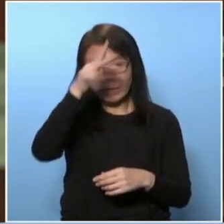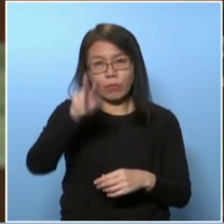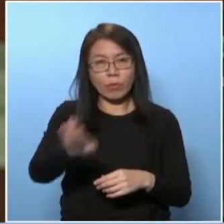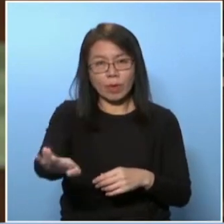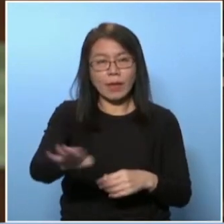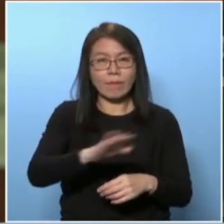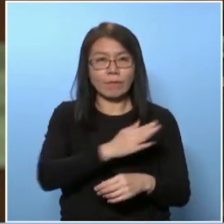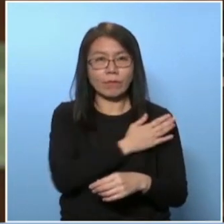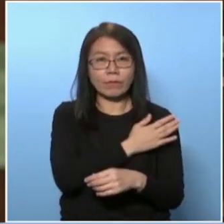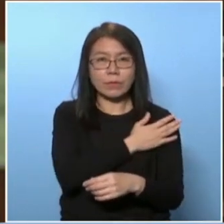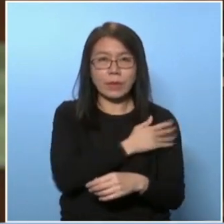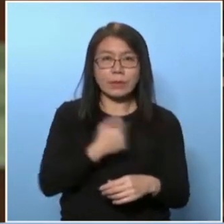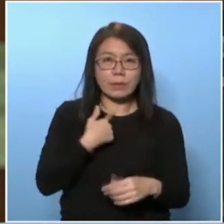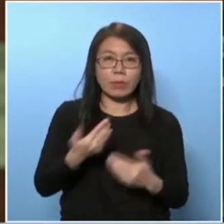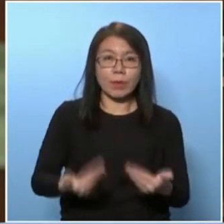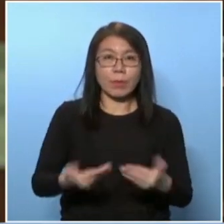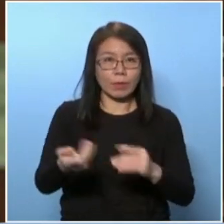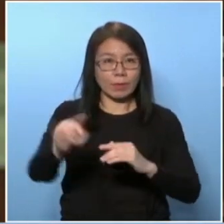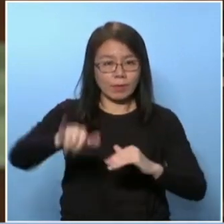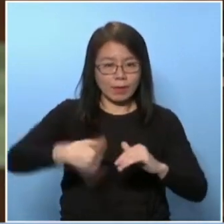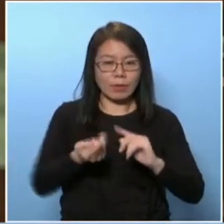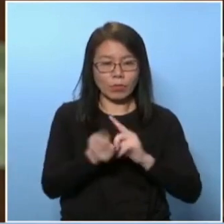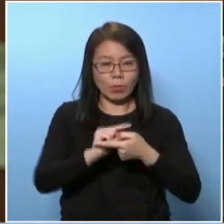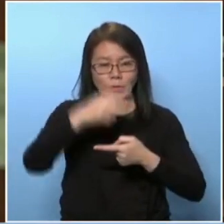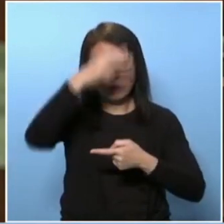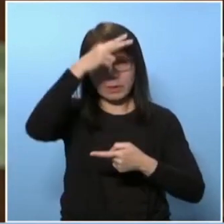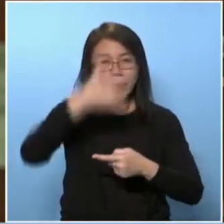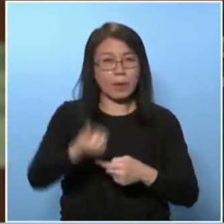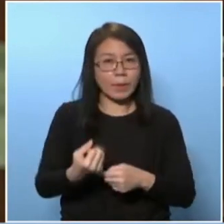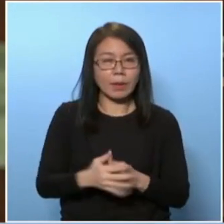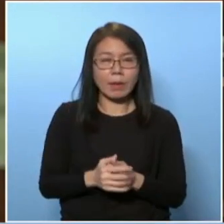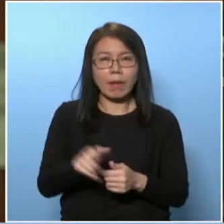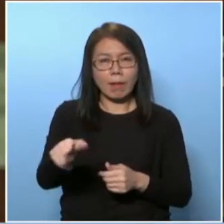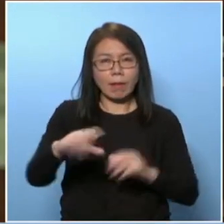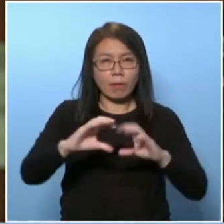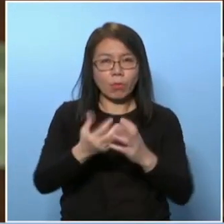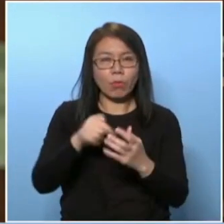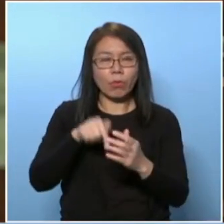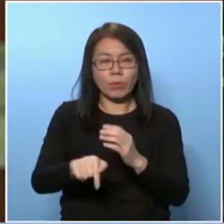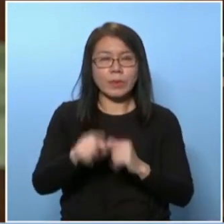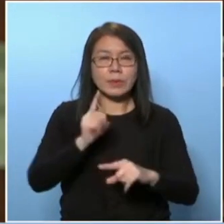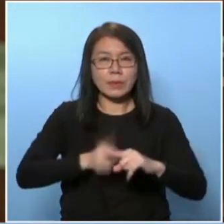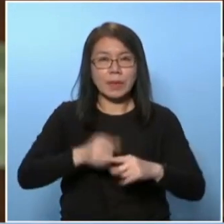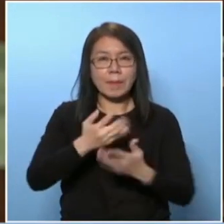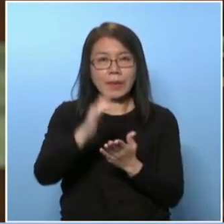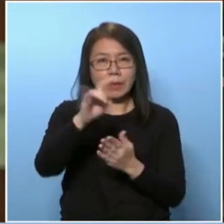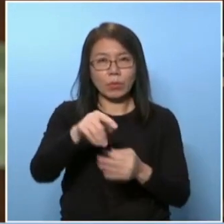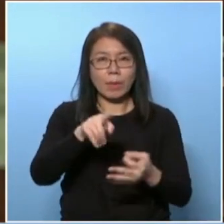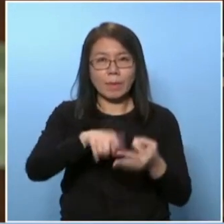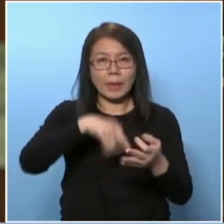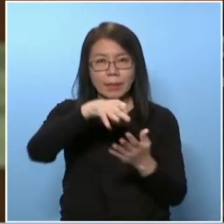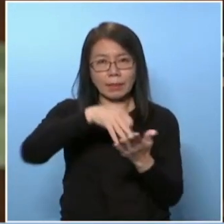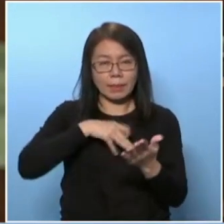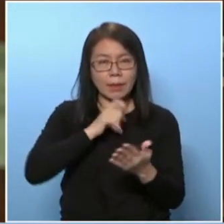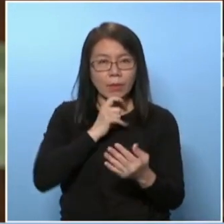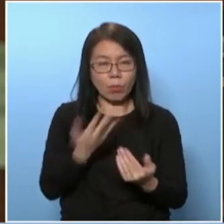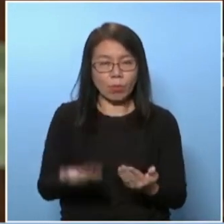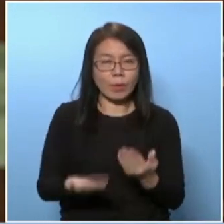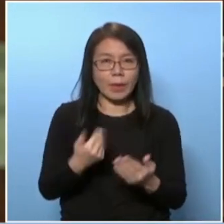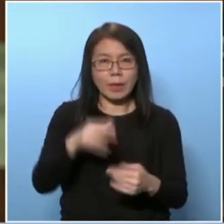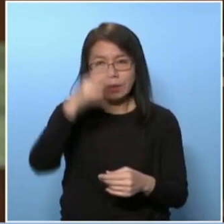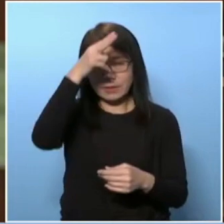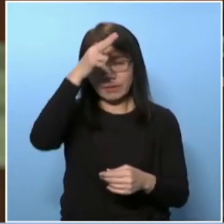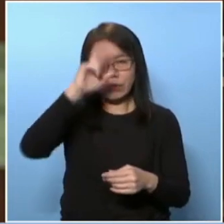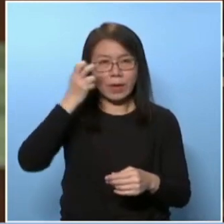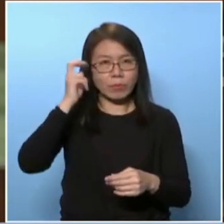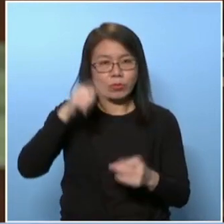的局啦，是不是？你今天來代表政府嘛，那就算你的局本身我相信都有豁免名單，政府準不準備收集